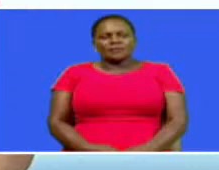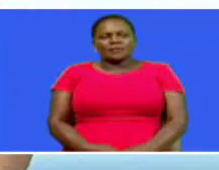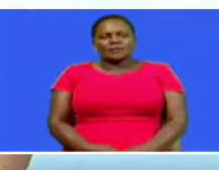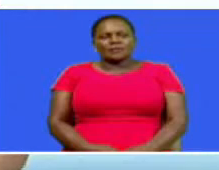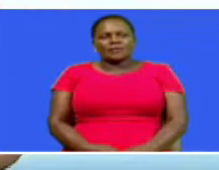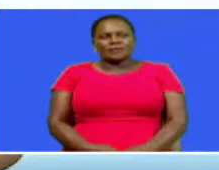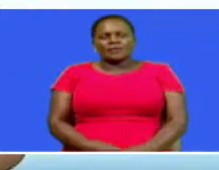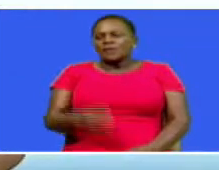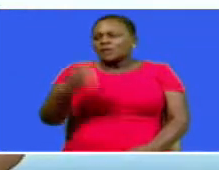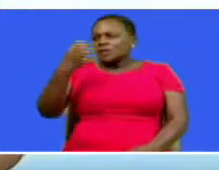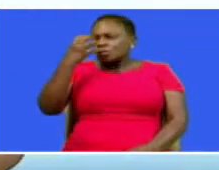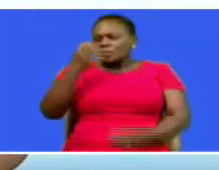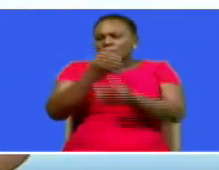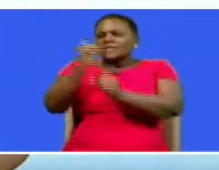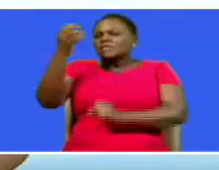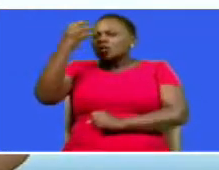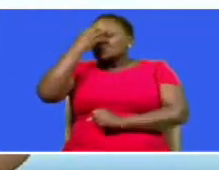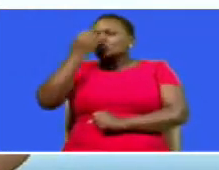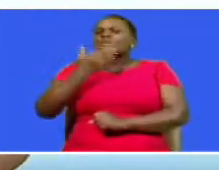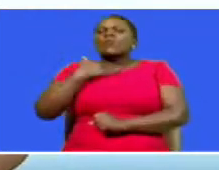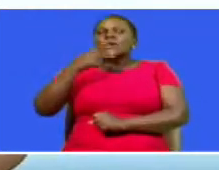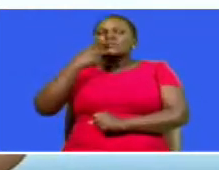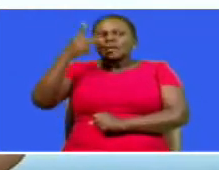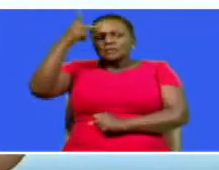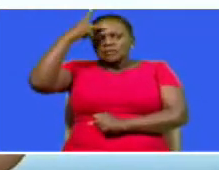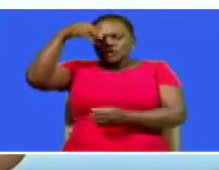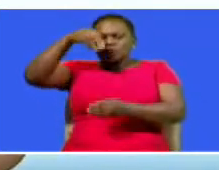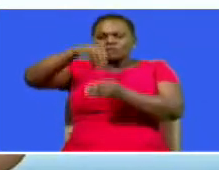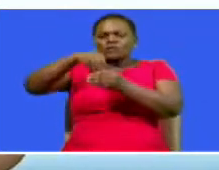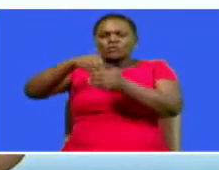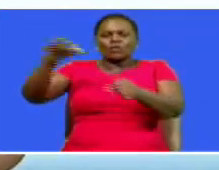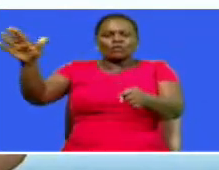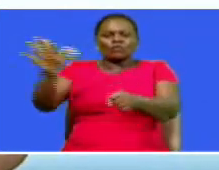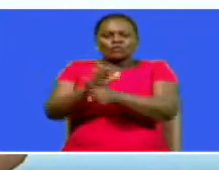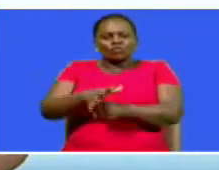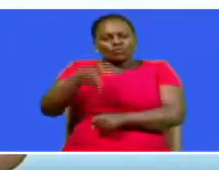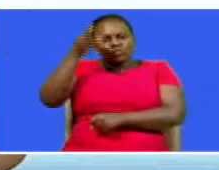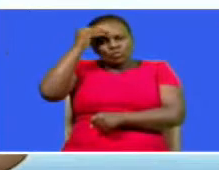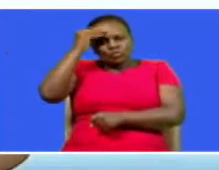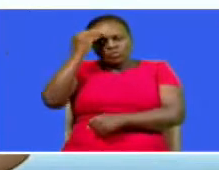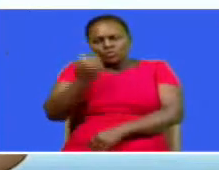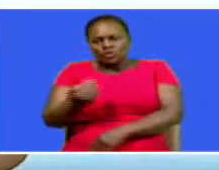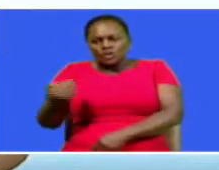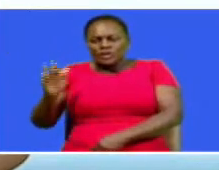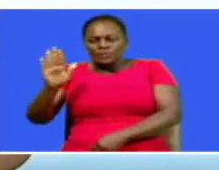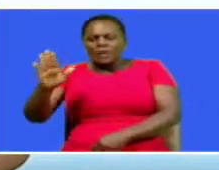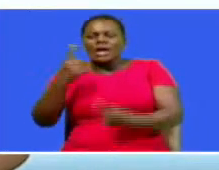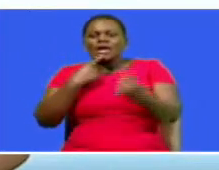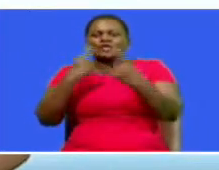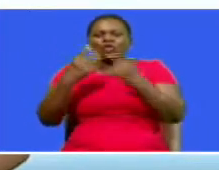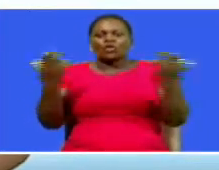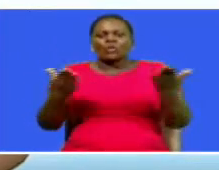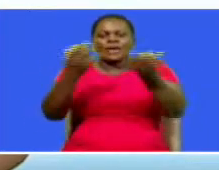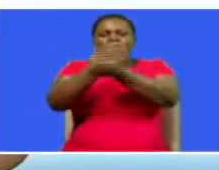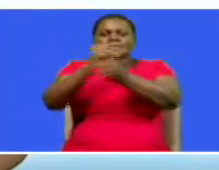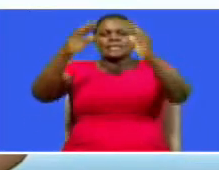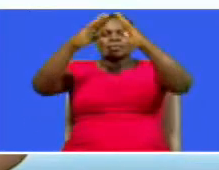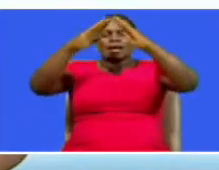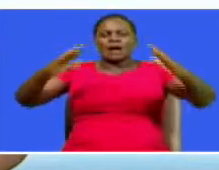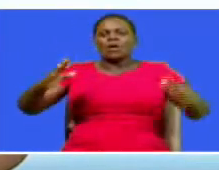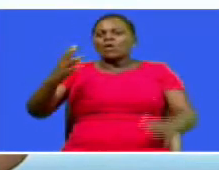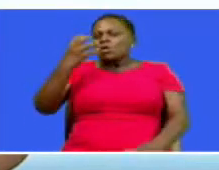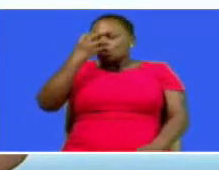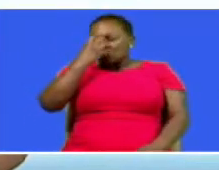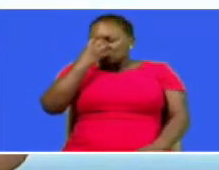Na Rais William Ruto amewataka wazazi wahusike kikamilifu katika masomo ya watoto wao. Akizungumza katika ikulu ya Nairobi, Rais